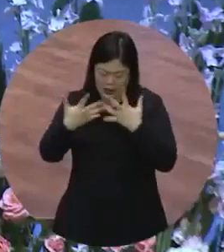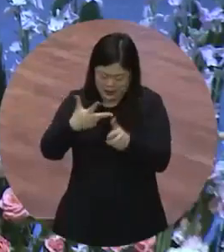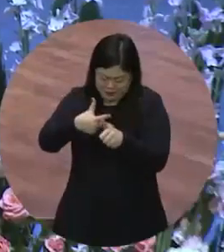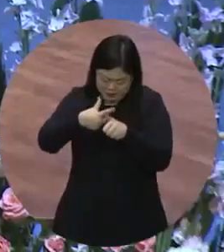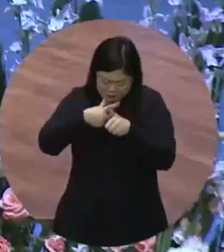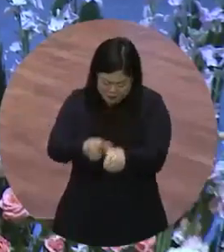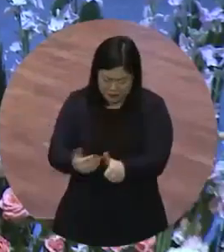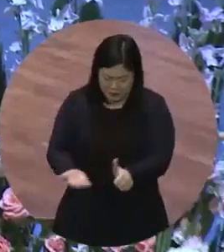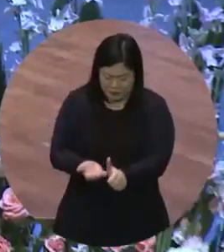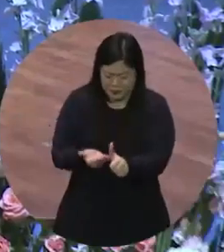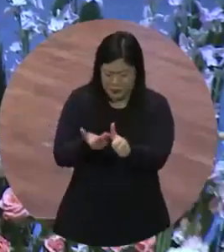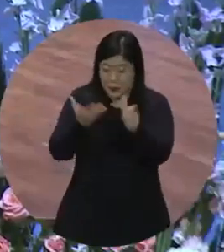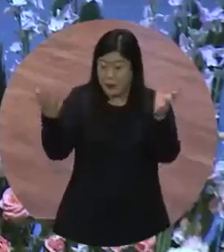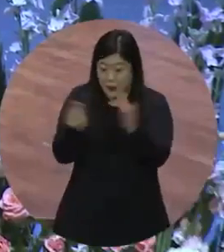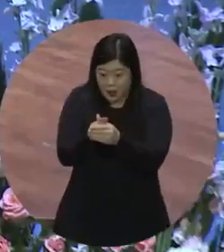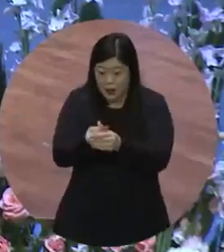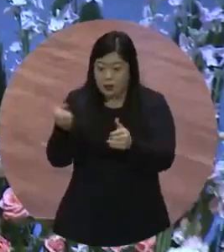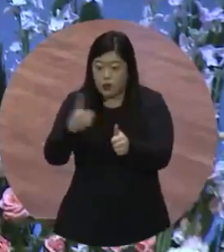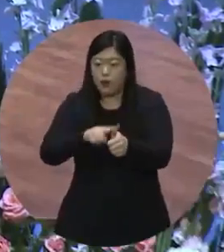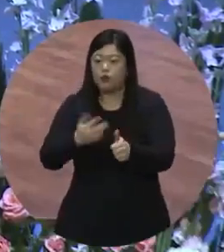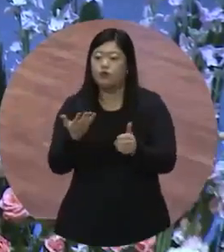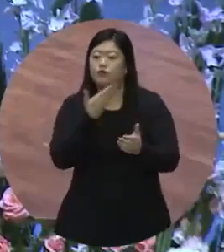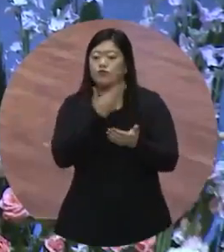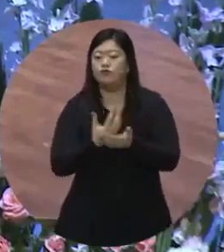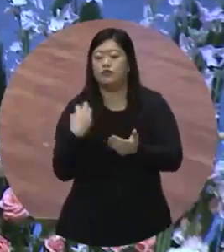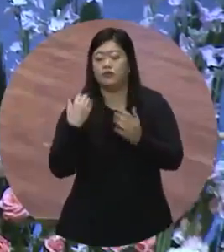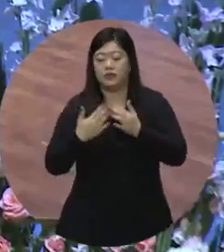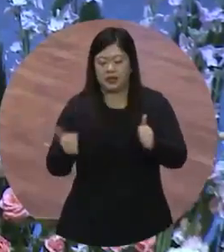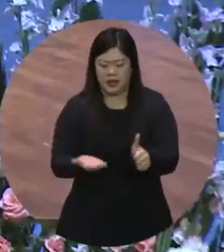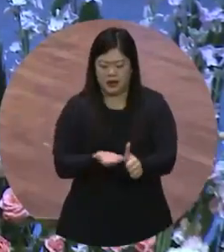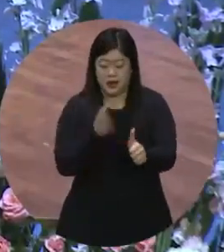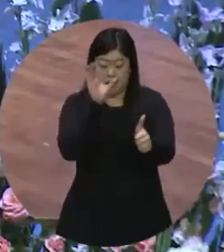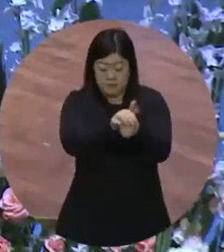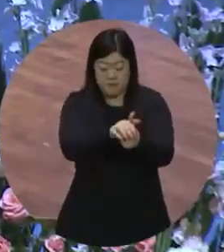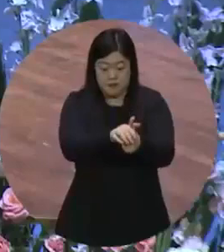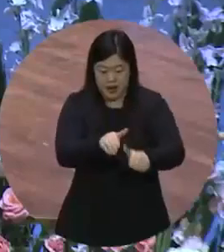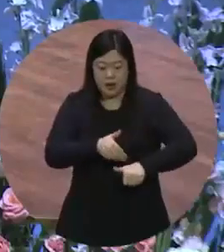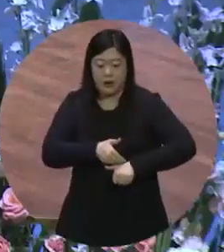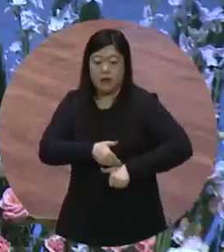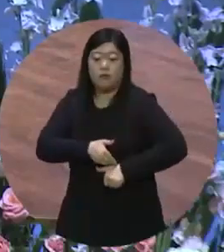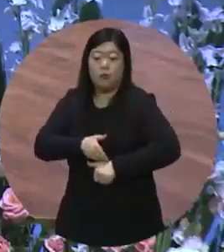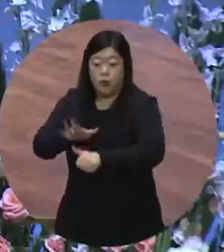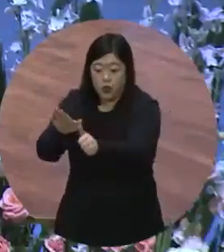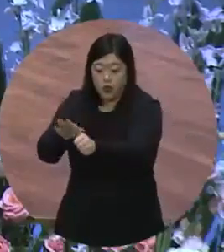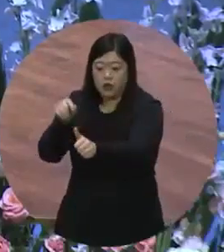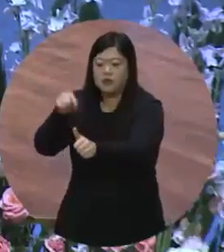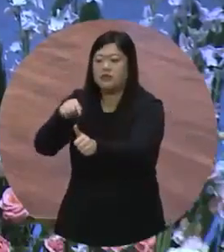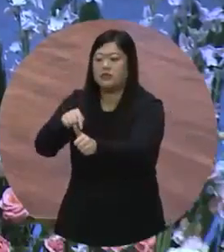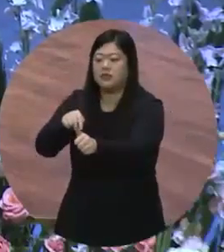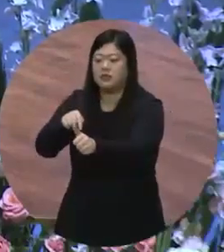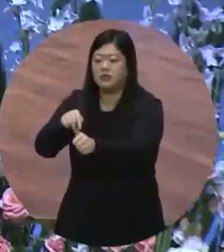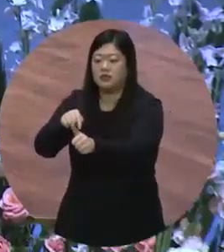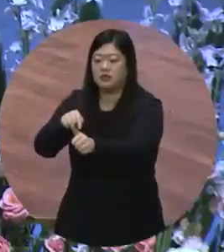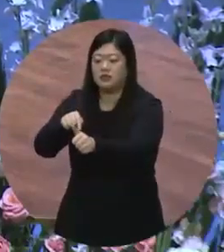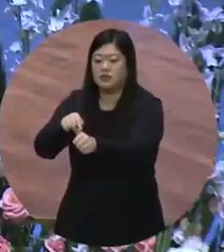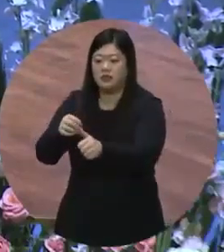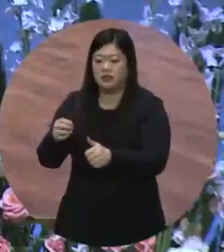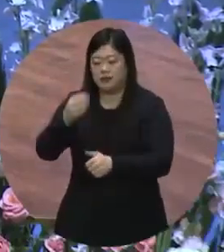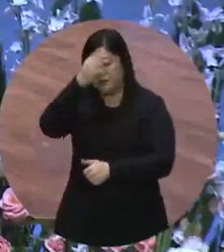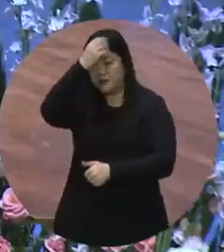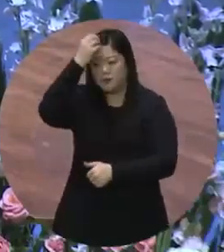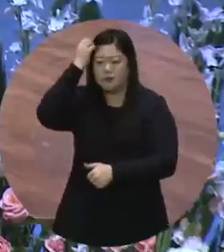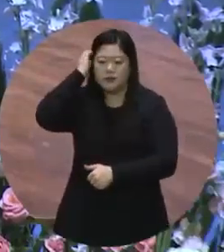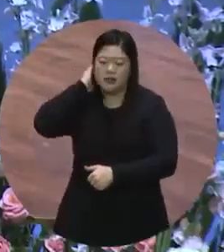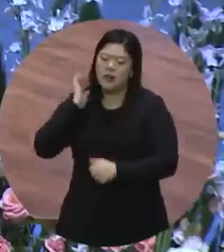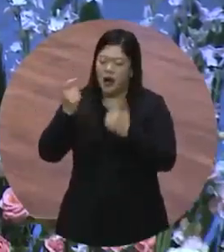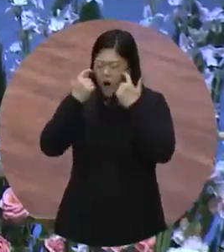양육 어떻게 정확하게 그다음 이 중직자 만들어서 다시 전도자를 파송하는 이 일을 어떻게 시스템을 갖추어서 나갈 것인가 62가지 가지고